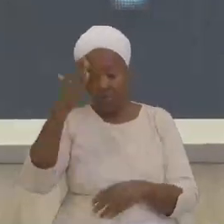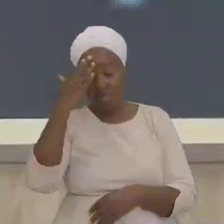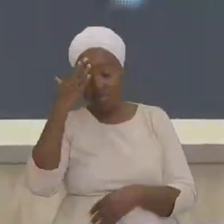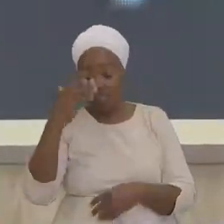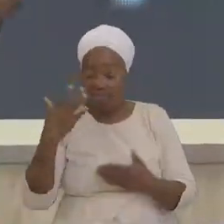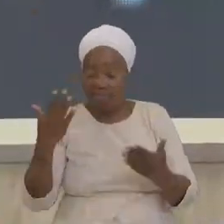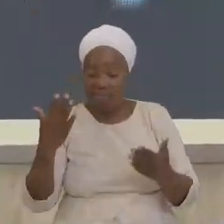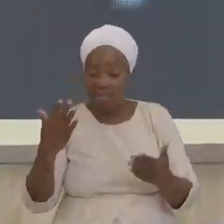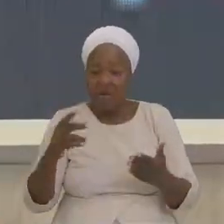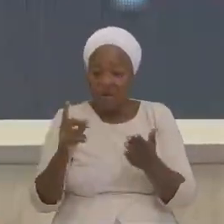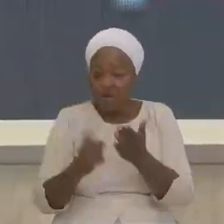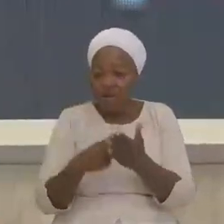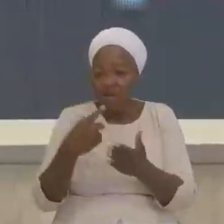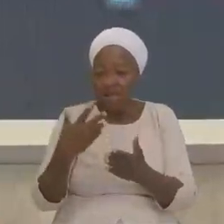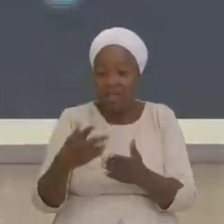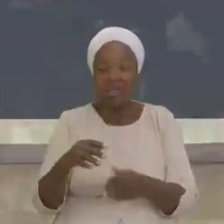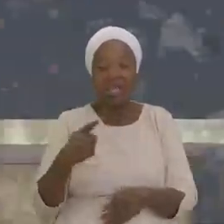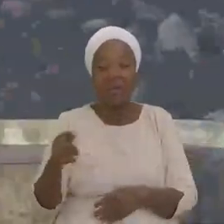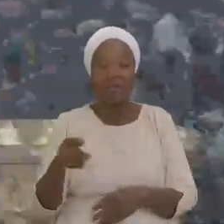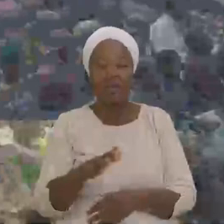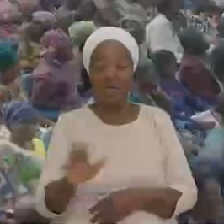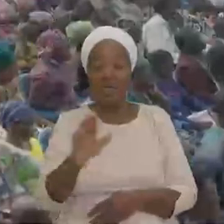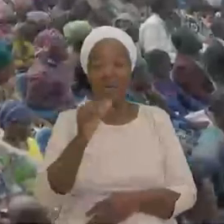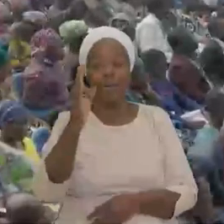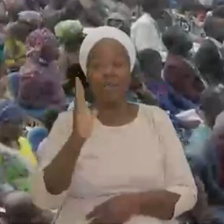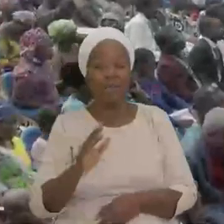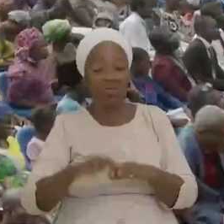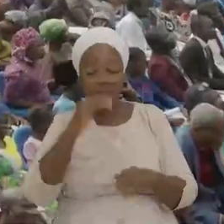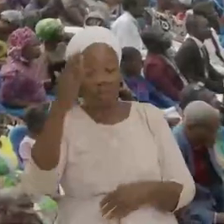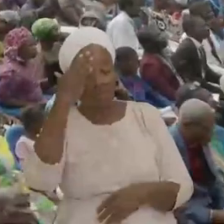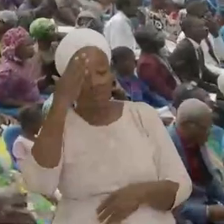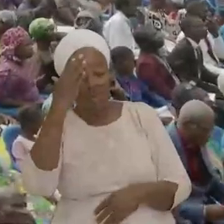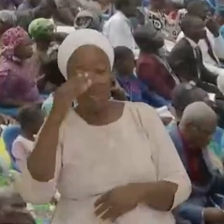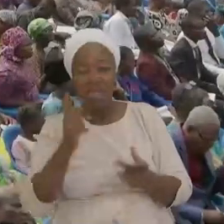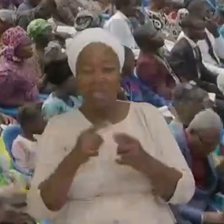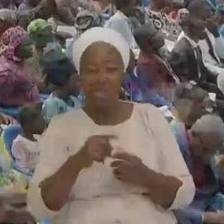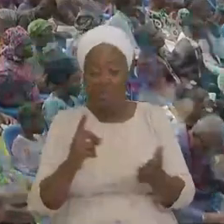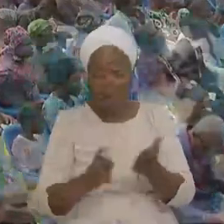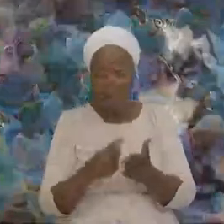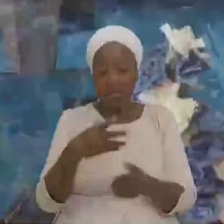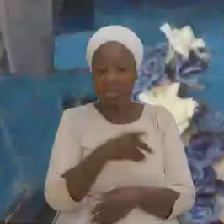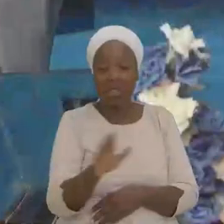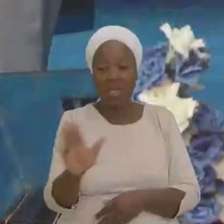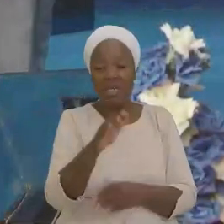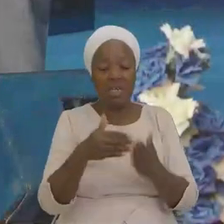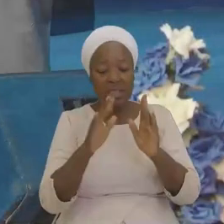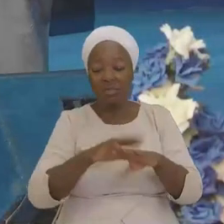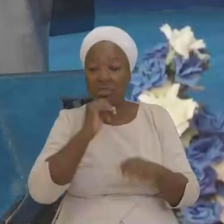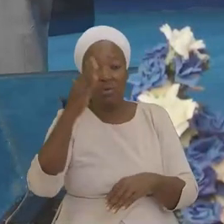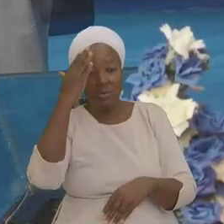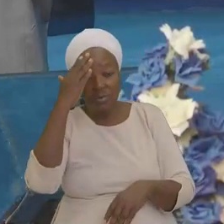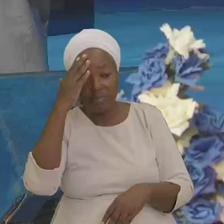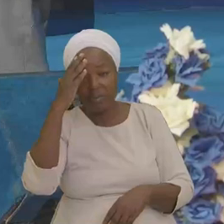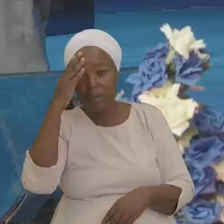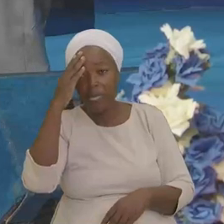Une fois que les membres ne le savent pas, ils disent, une fois que le pasteur ne le savent pas, ils disent, une fois